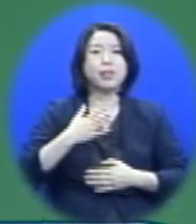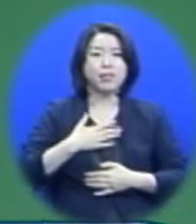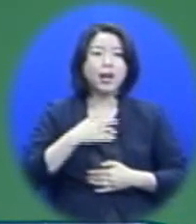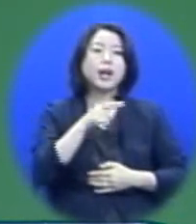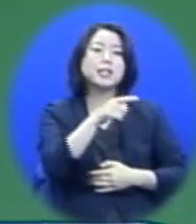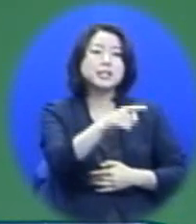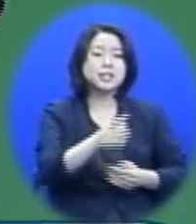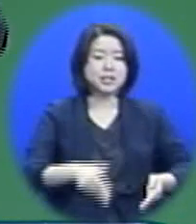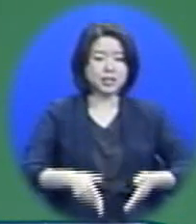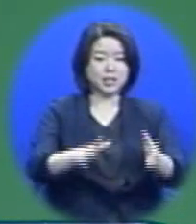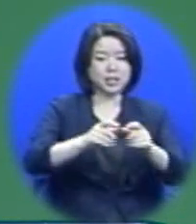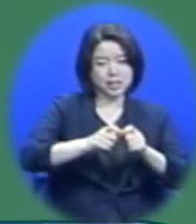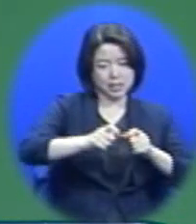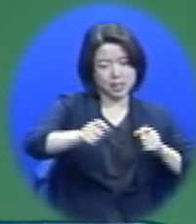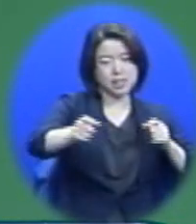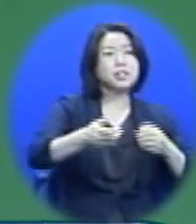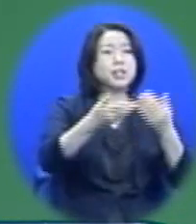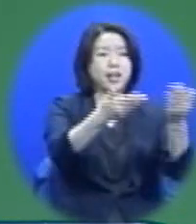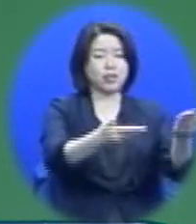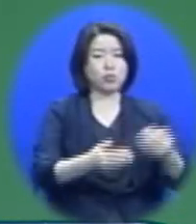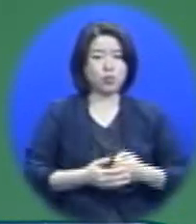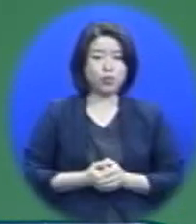내 길을 길게 할 것이라.